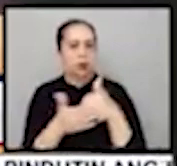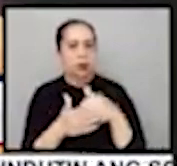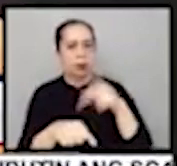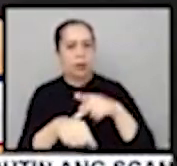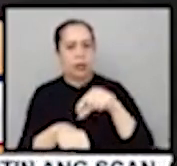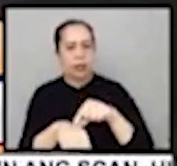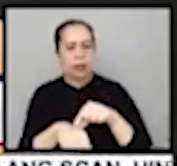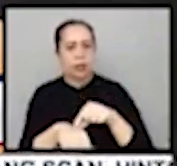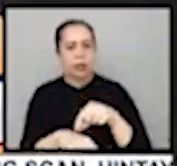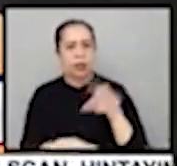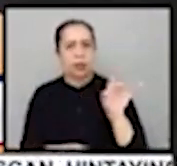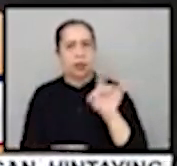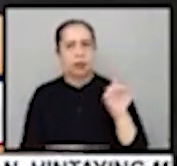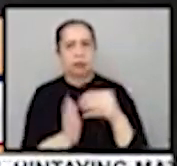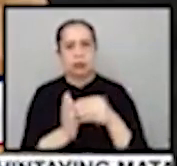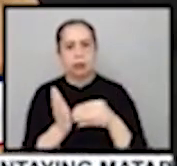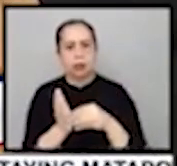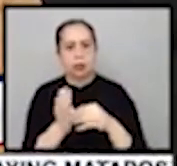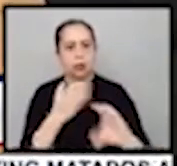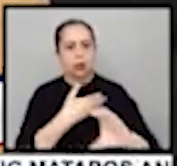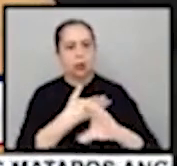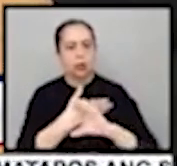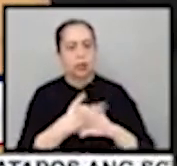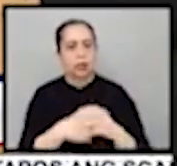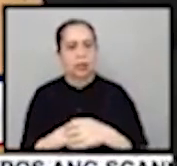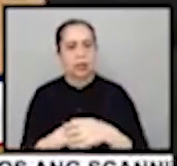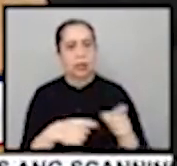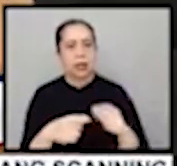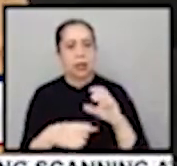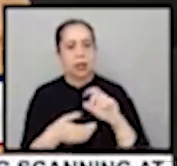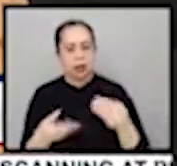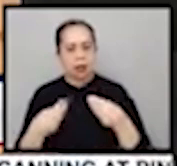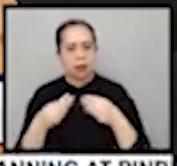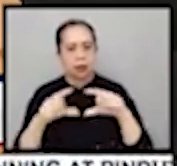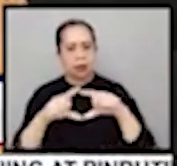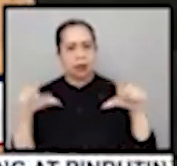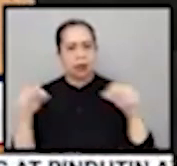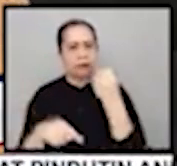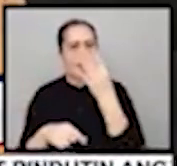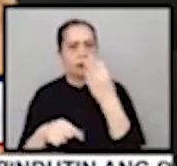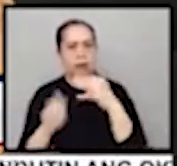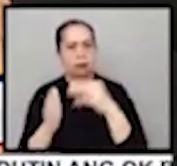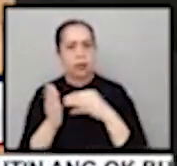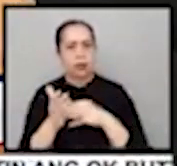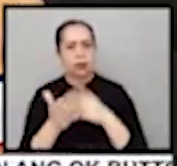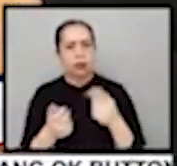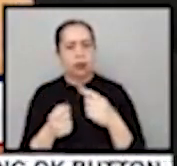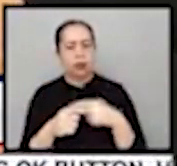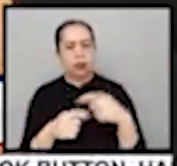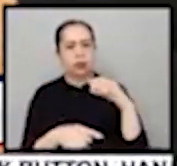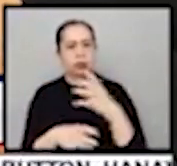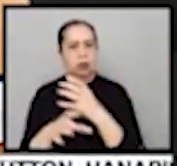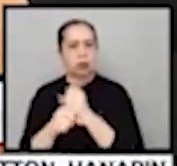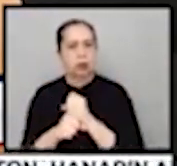million yung kontrata. Ang pumutok na cheque na sa akin, 15 million. Pero ang nakuha niya